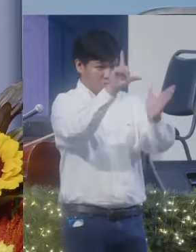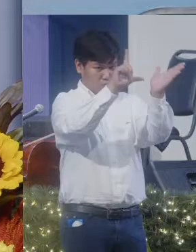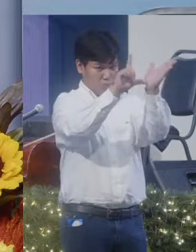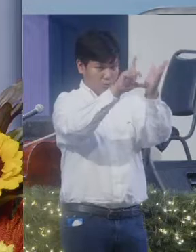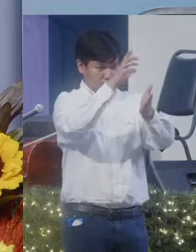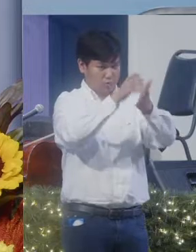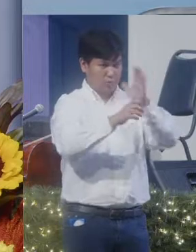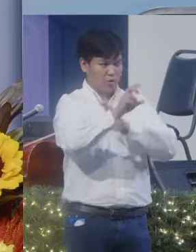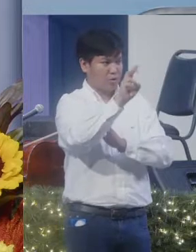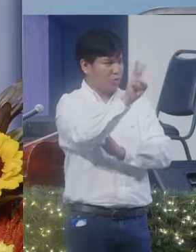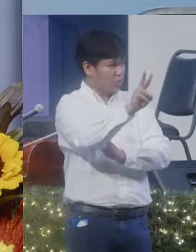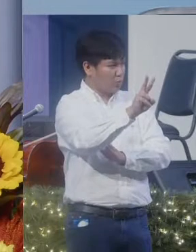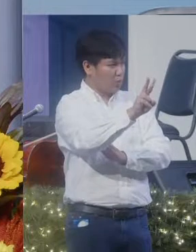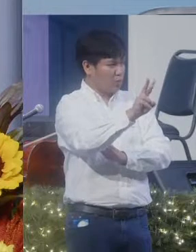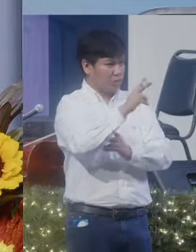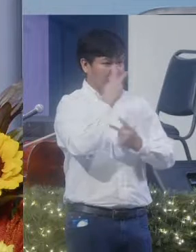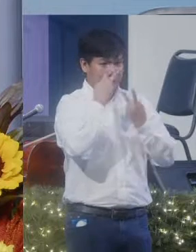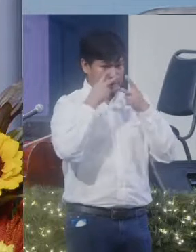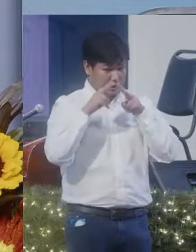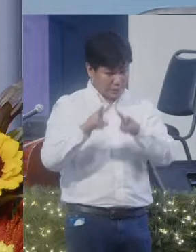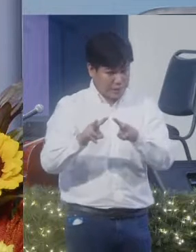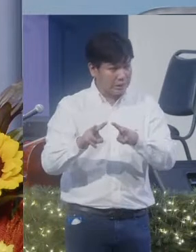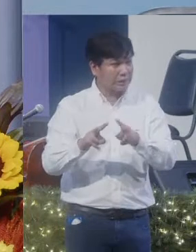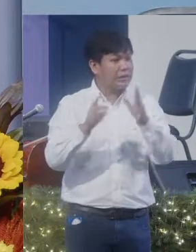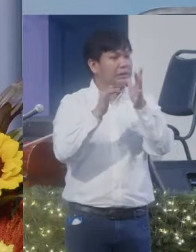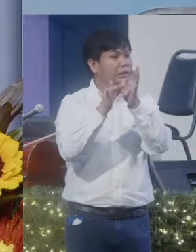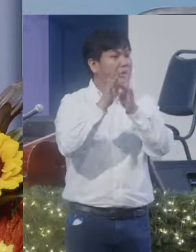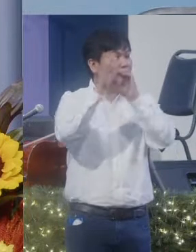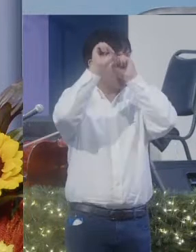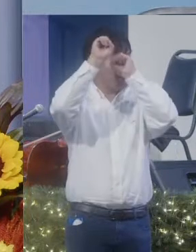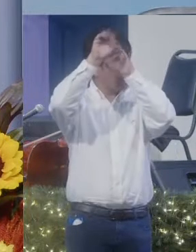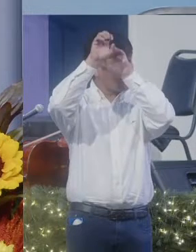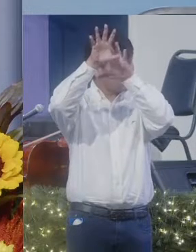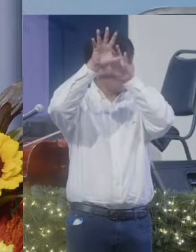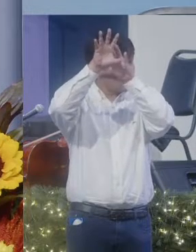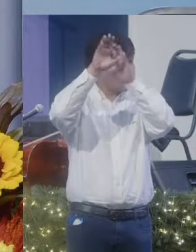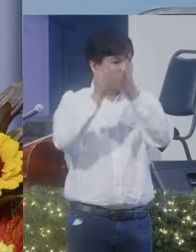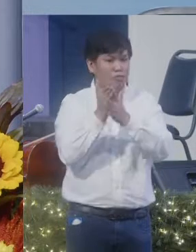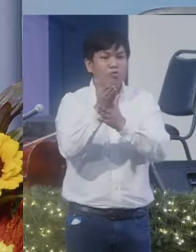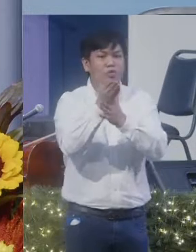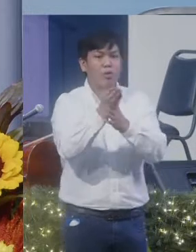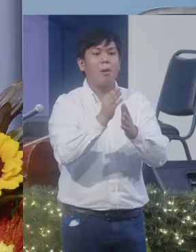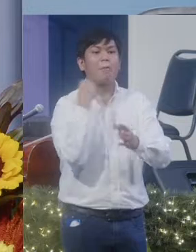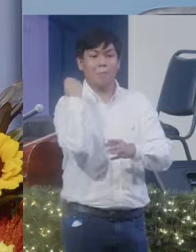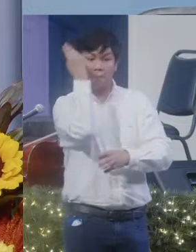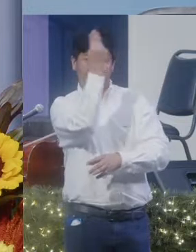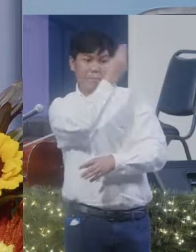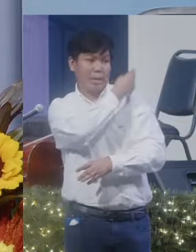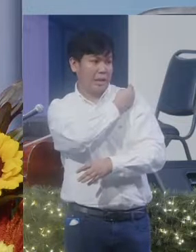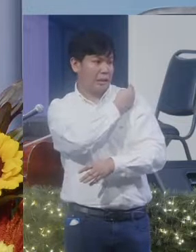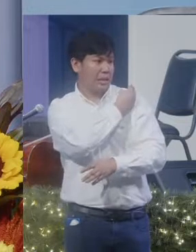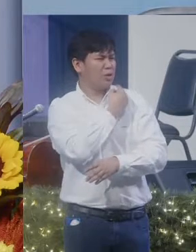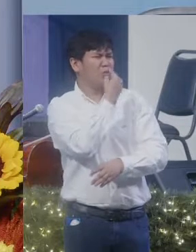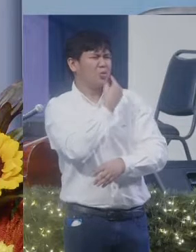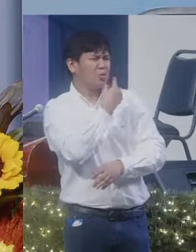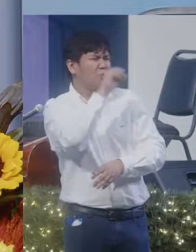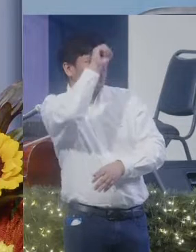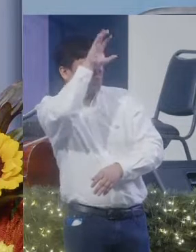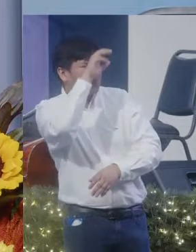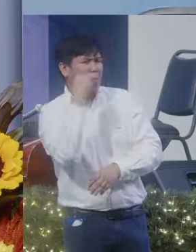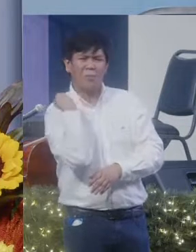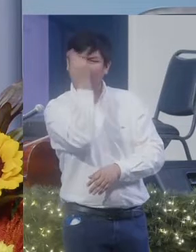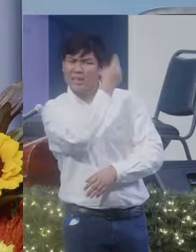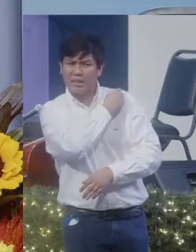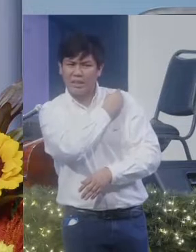makikita yung linya ni Jesus through Mary. Ito po ang kanyang biological line.